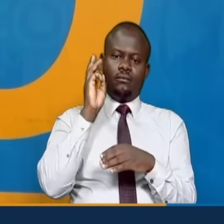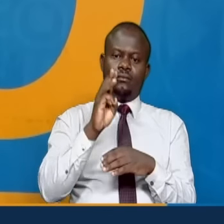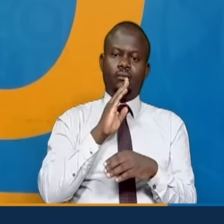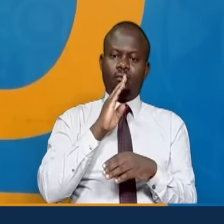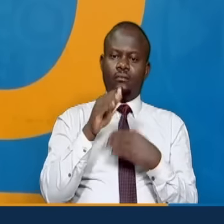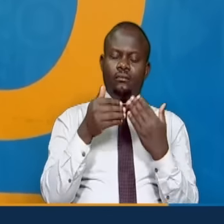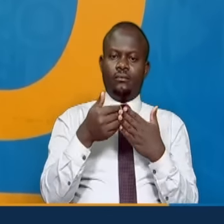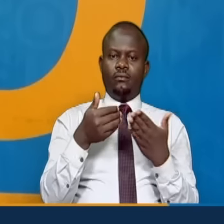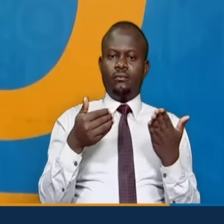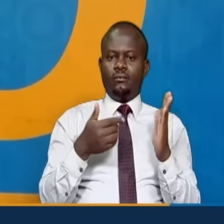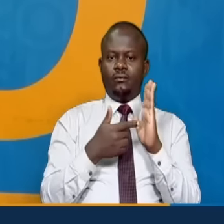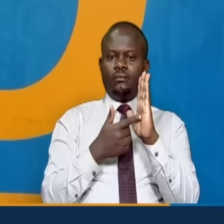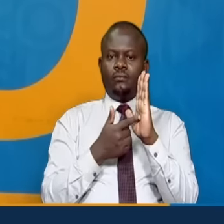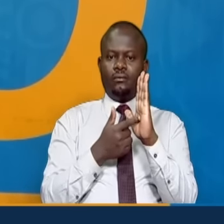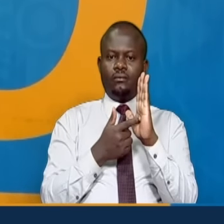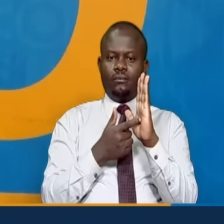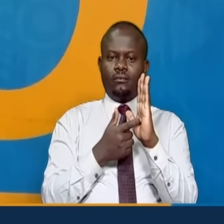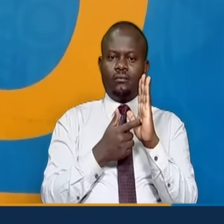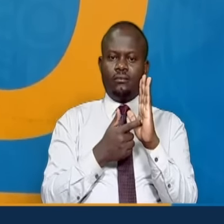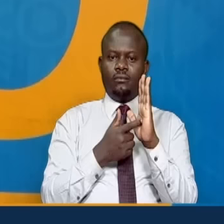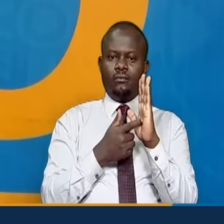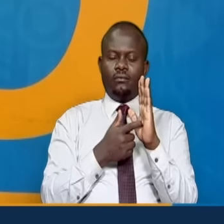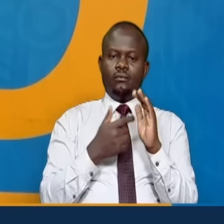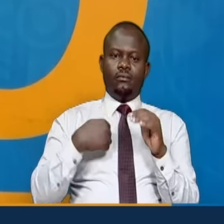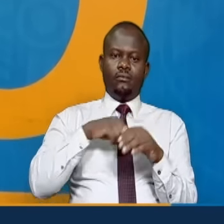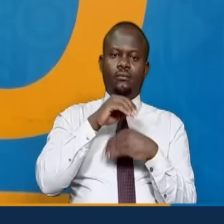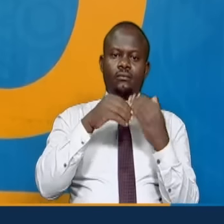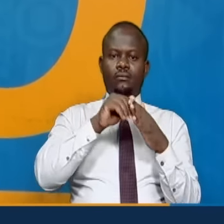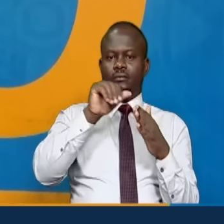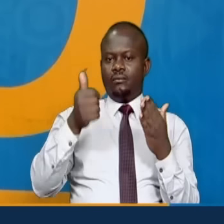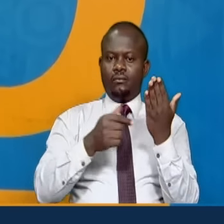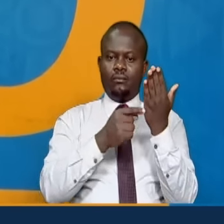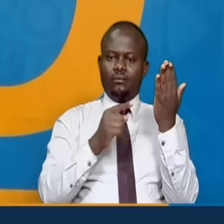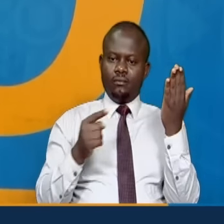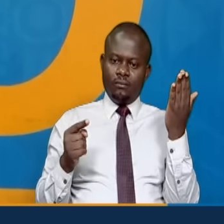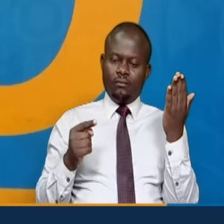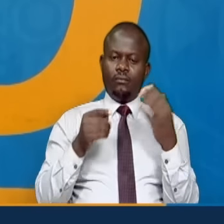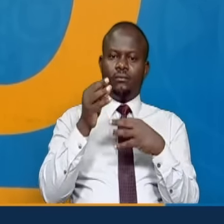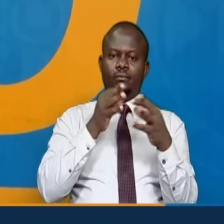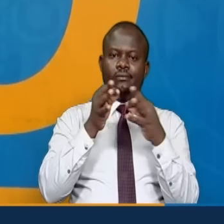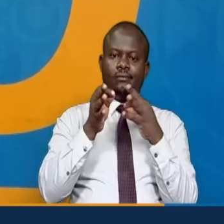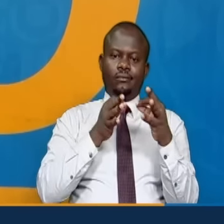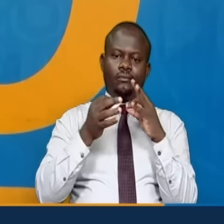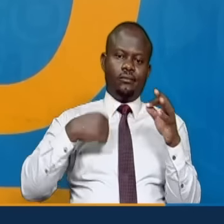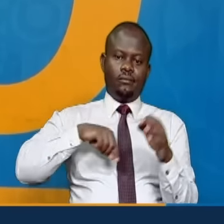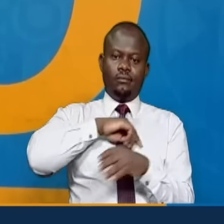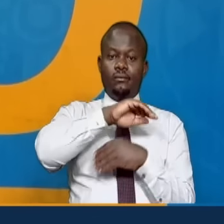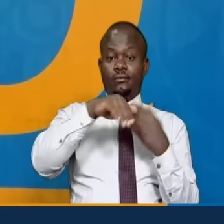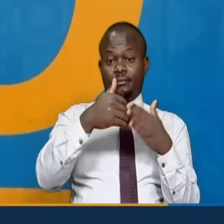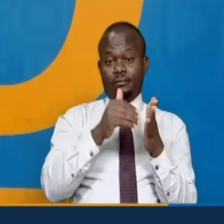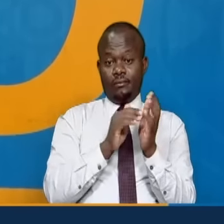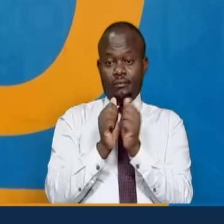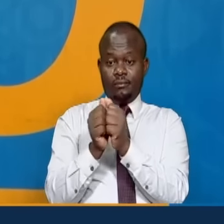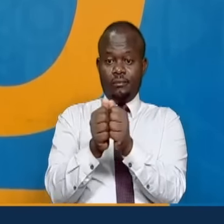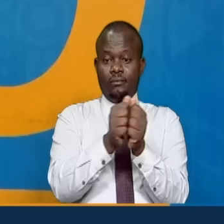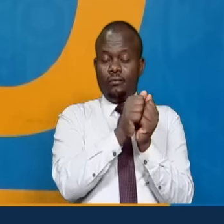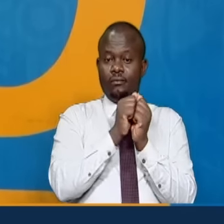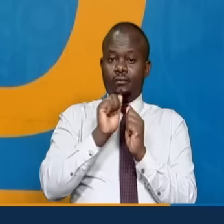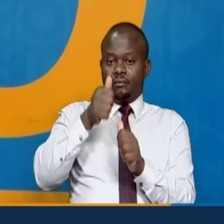yawe yerekana uwo mupira. Icya kabiri ku ikoranabuhanga warukomojeho nuko ubu ngubu ushobora